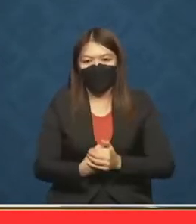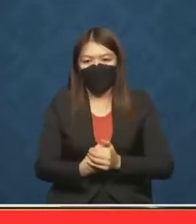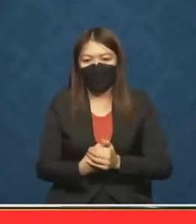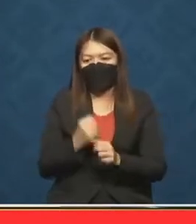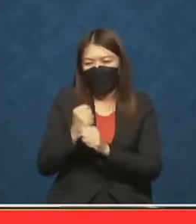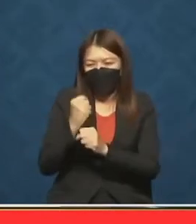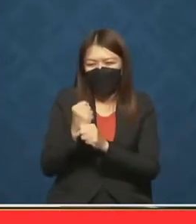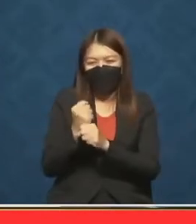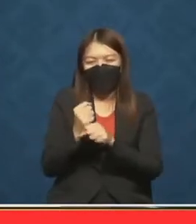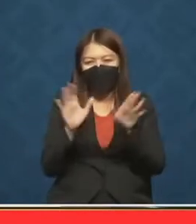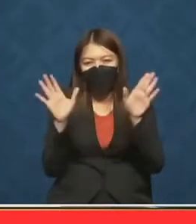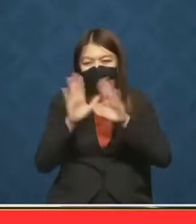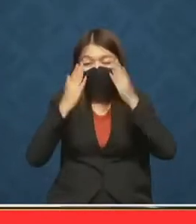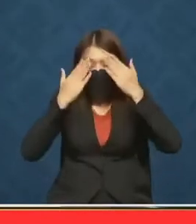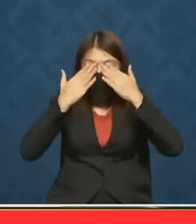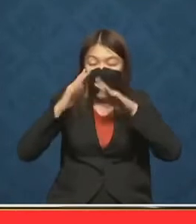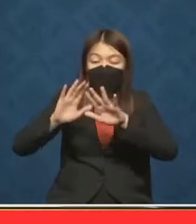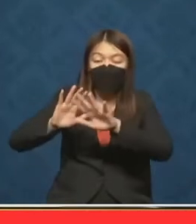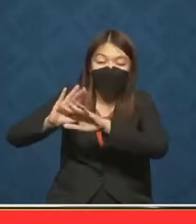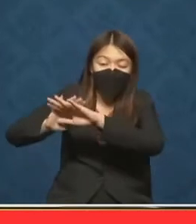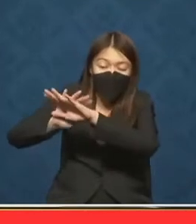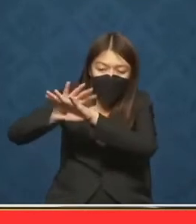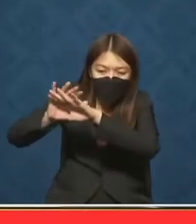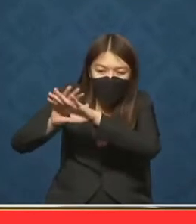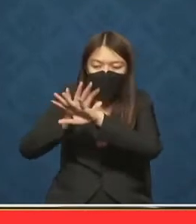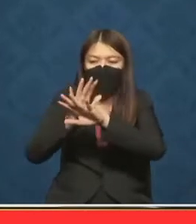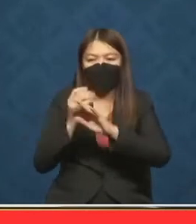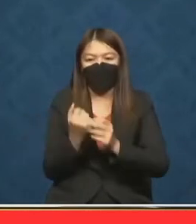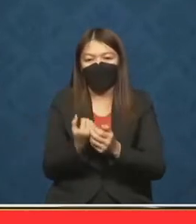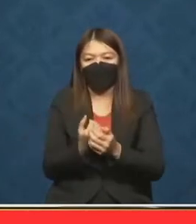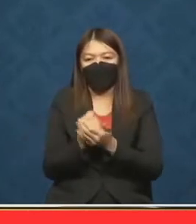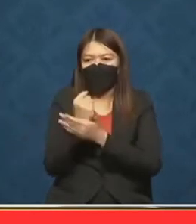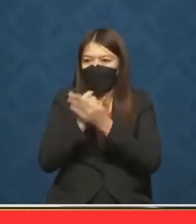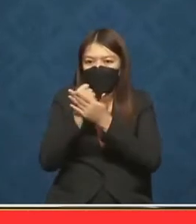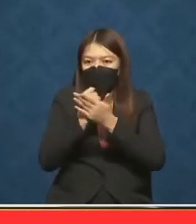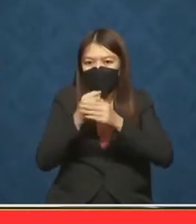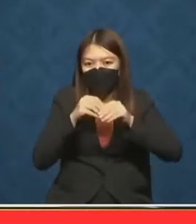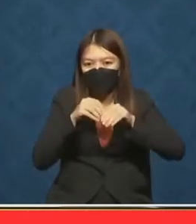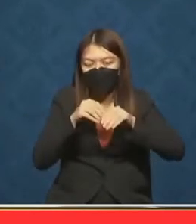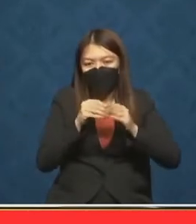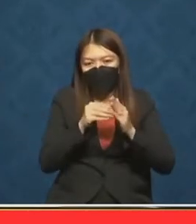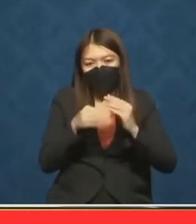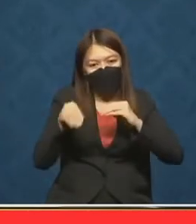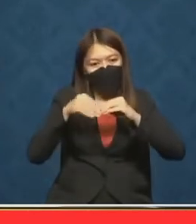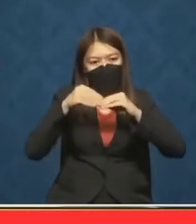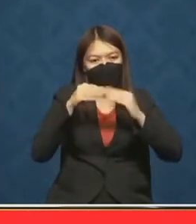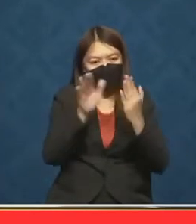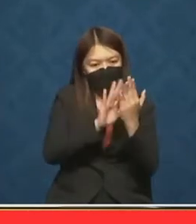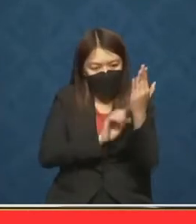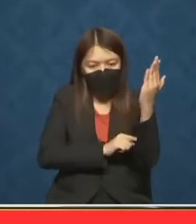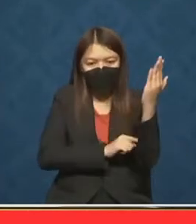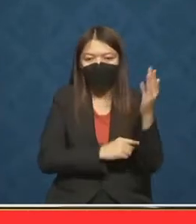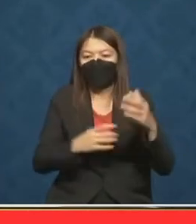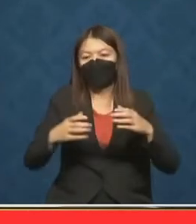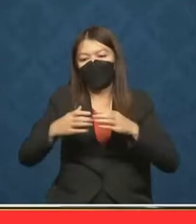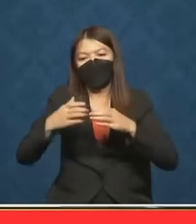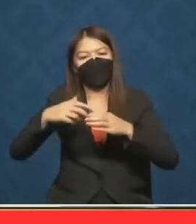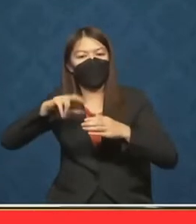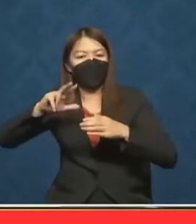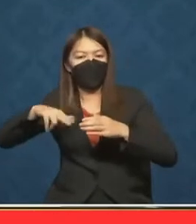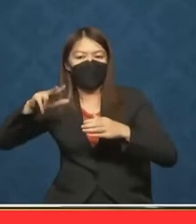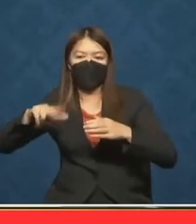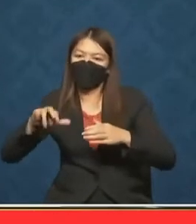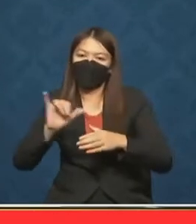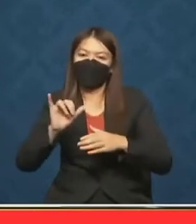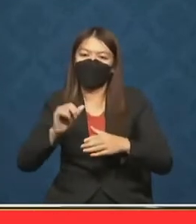ทำงานิ่ง กวา ตา บอด คำ ช้างปลอยะ ละ เลย ให้ะ บา ส เต็ บาน เต็ เมืองซึ่ แตก ต่ จาก พัก เพื่อ ไทยหัว ใจ